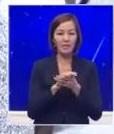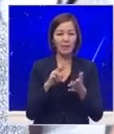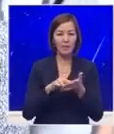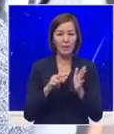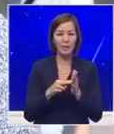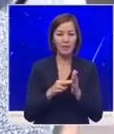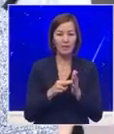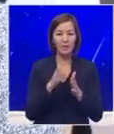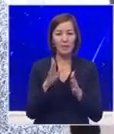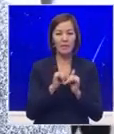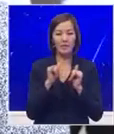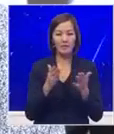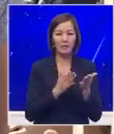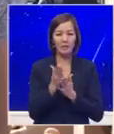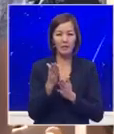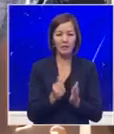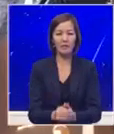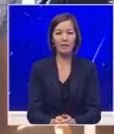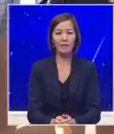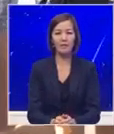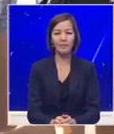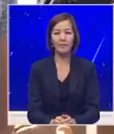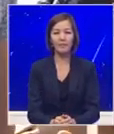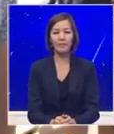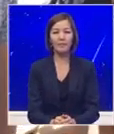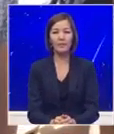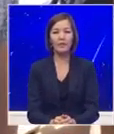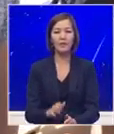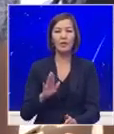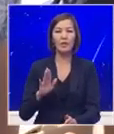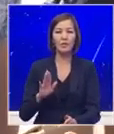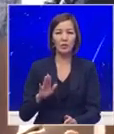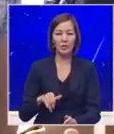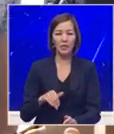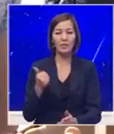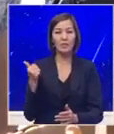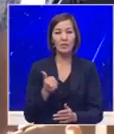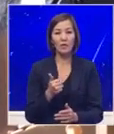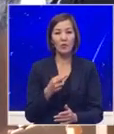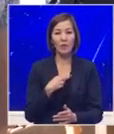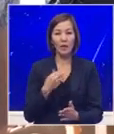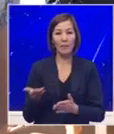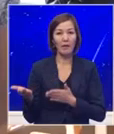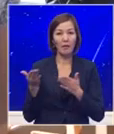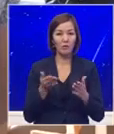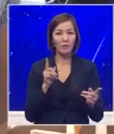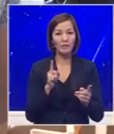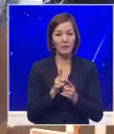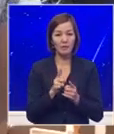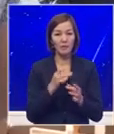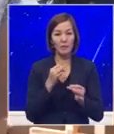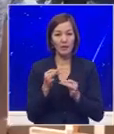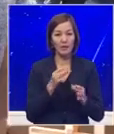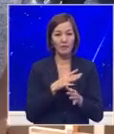дальнейшего развития этой отрасли когда через неделю где-то приглашу давайте какой-то а у нас программа сделать